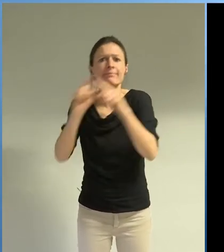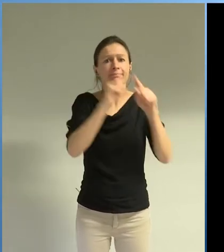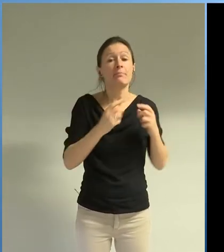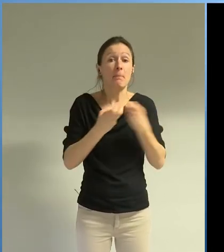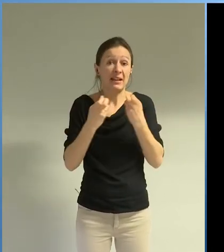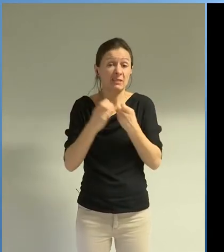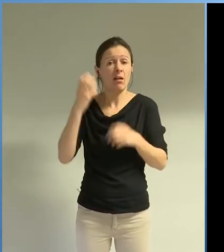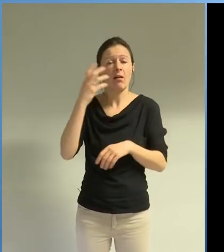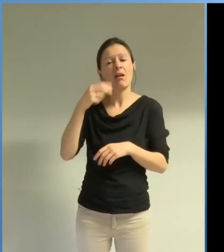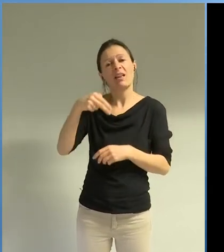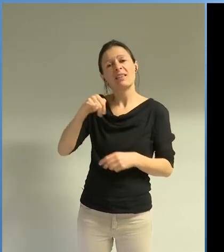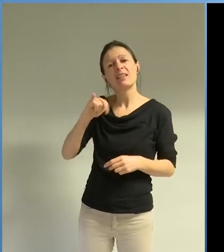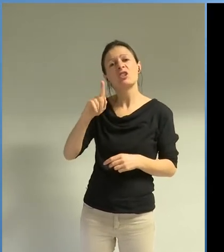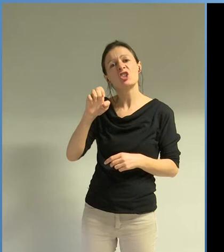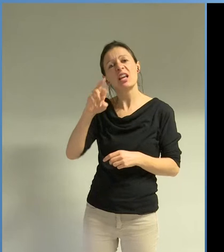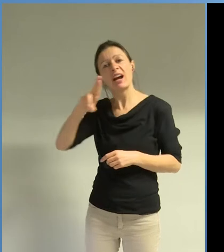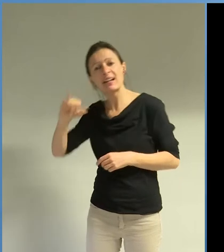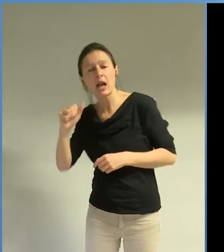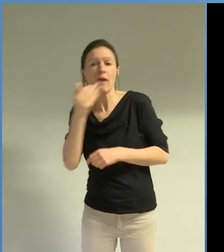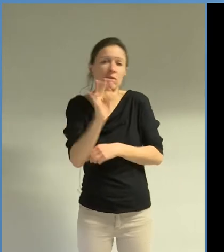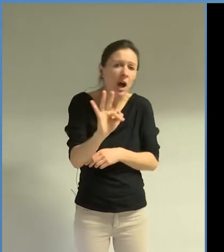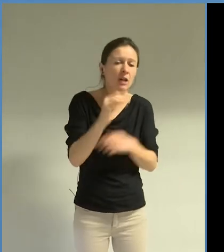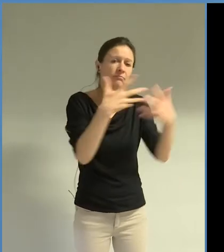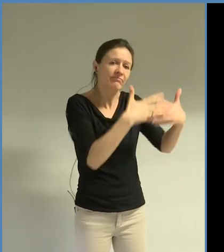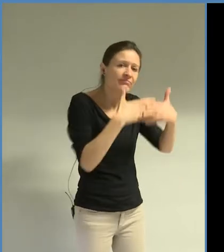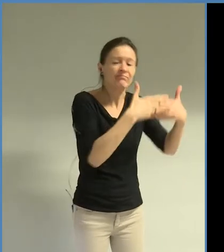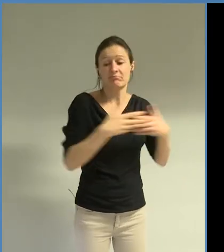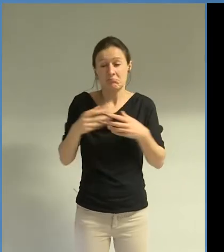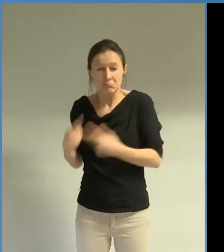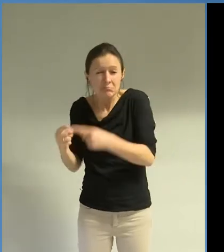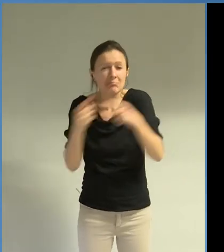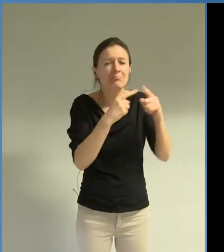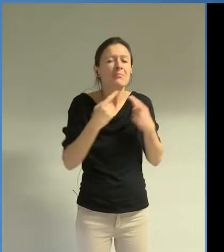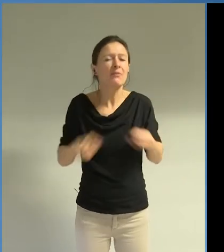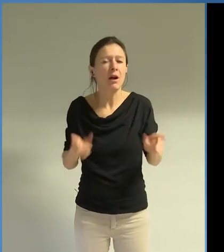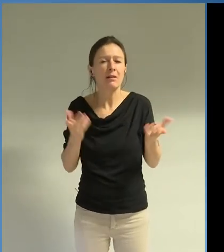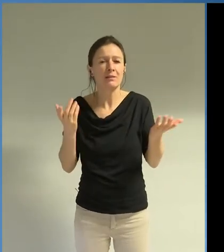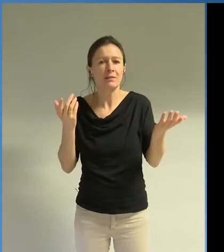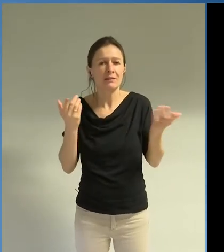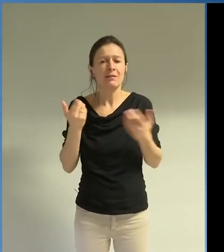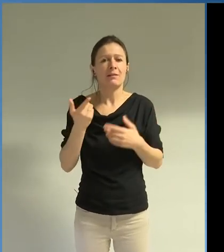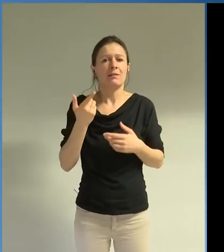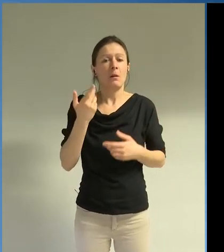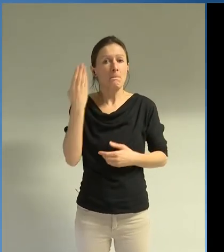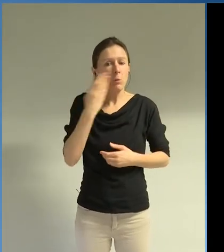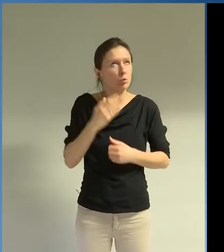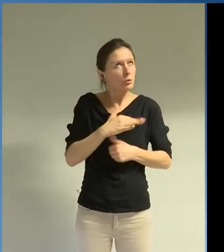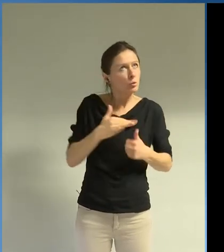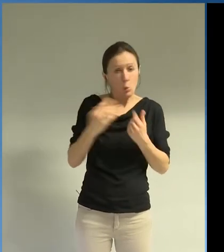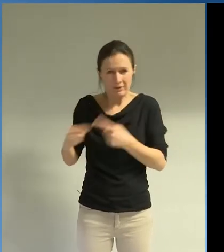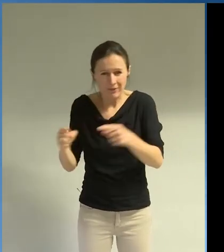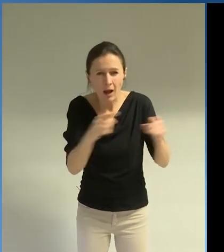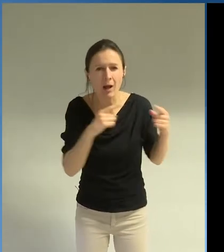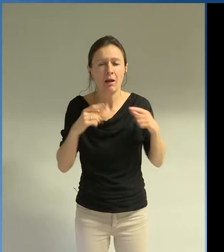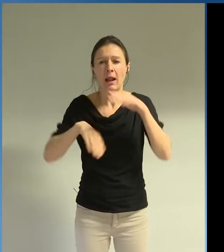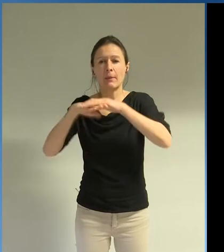ou la france le dépassement des limites planétaires c'est la couronne extérieure n'est pas la même et la satisfaction des besoins sociaux n'est pas la même non plus